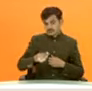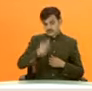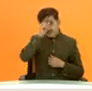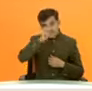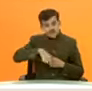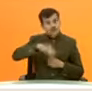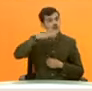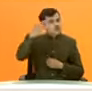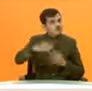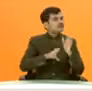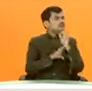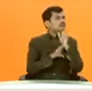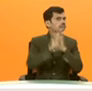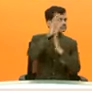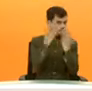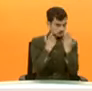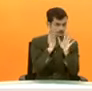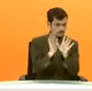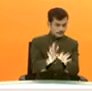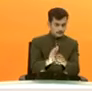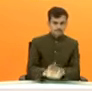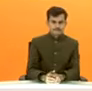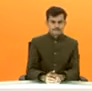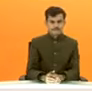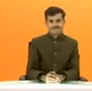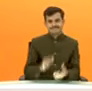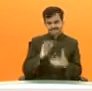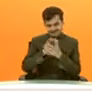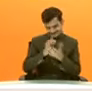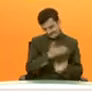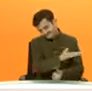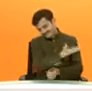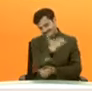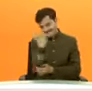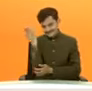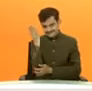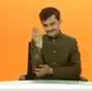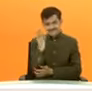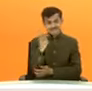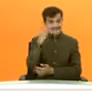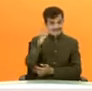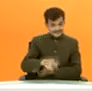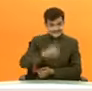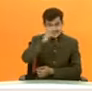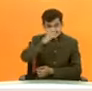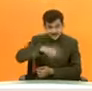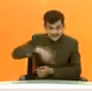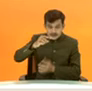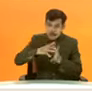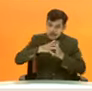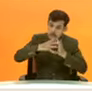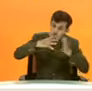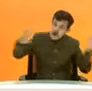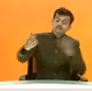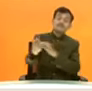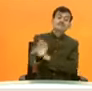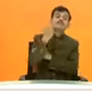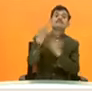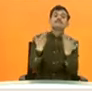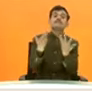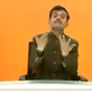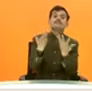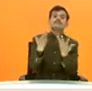को नई ऊंचाई पर ले जाएगा। मेरे प्यारे देशवासियों, हमारे देश की सबसे बड़ी ताकत